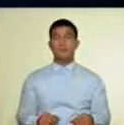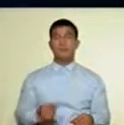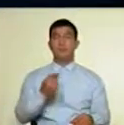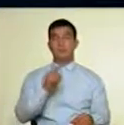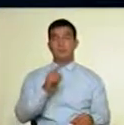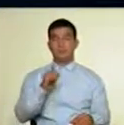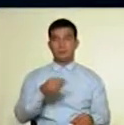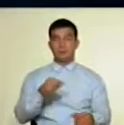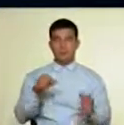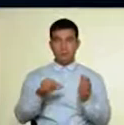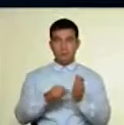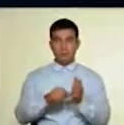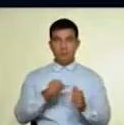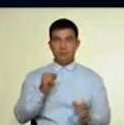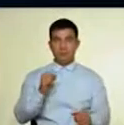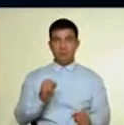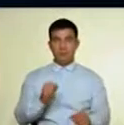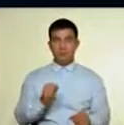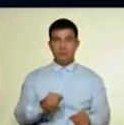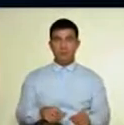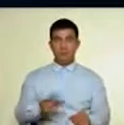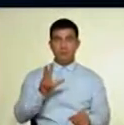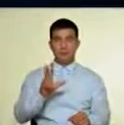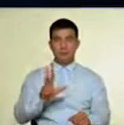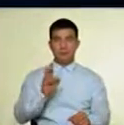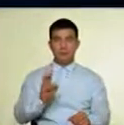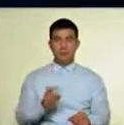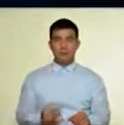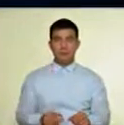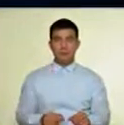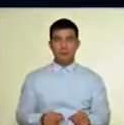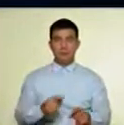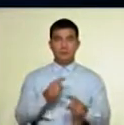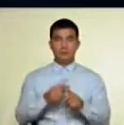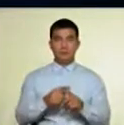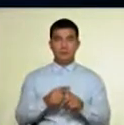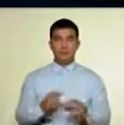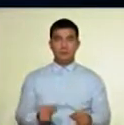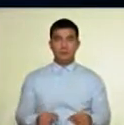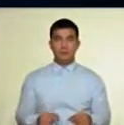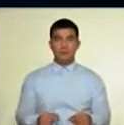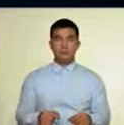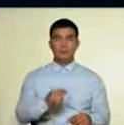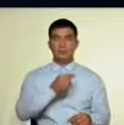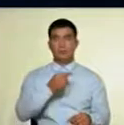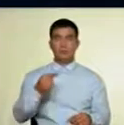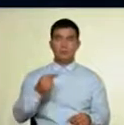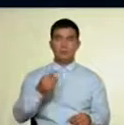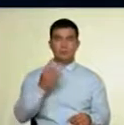1.6 a kub b plus minus